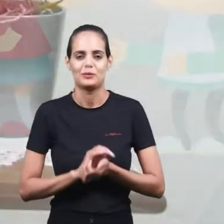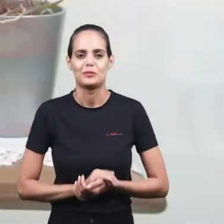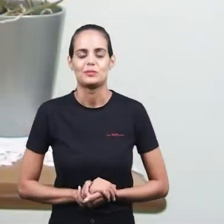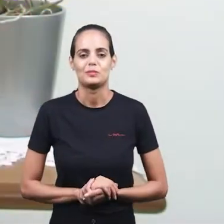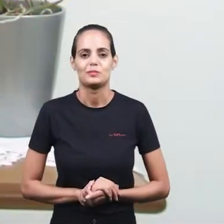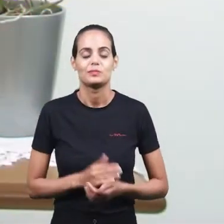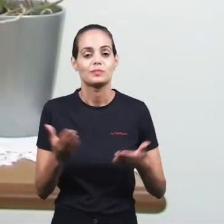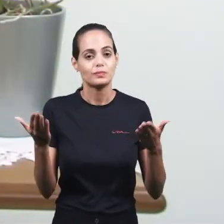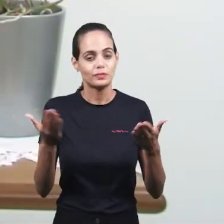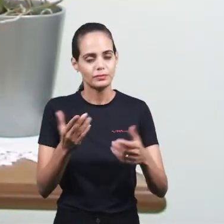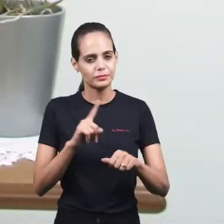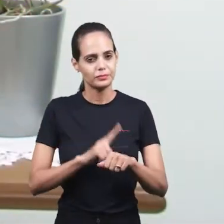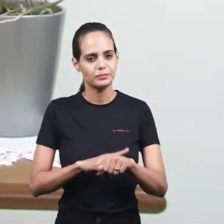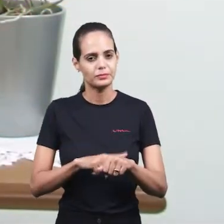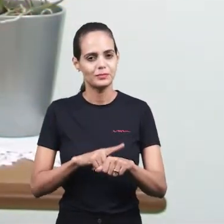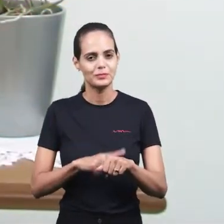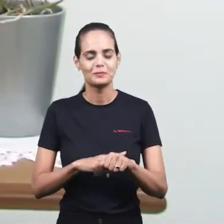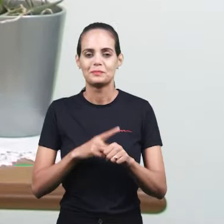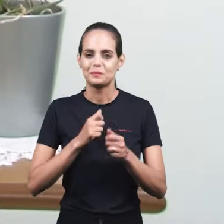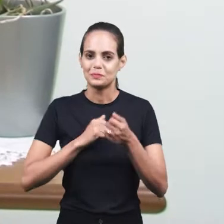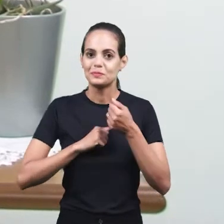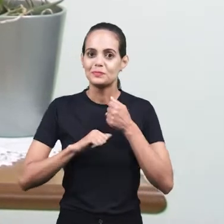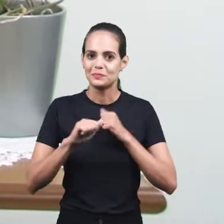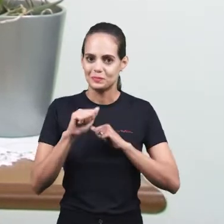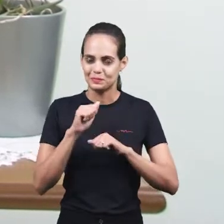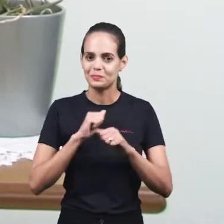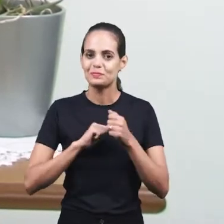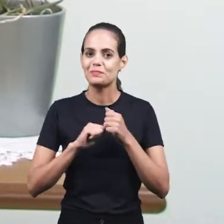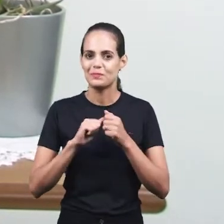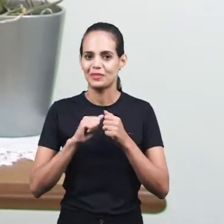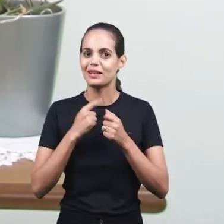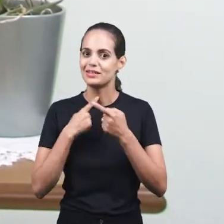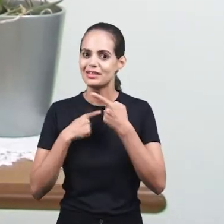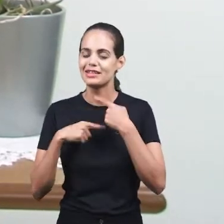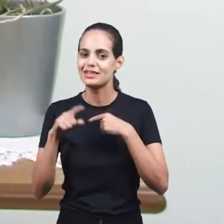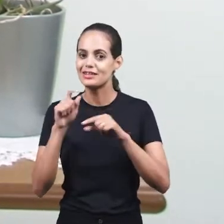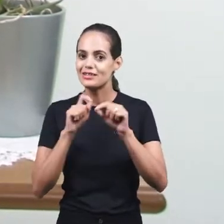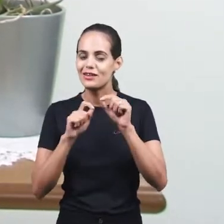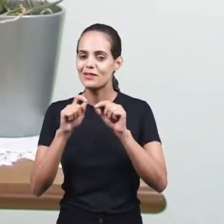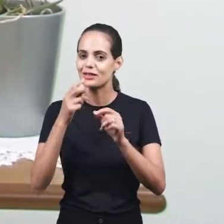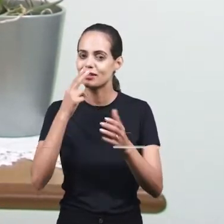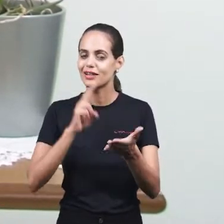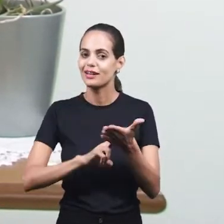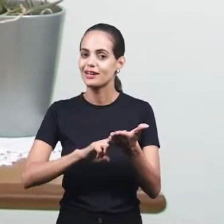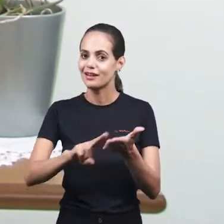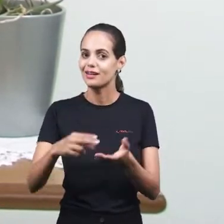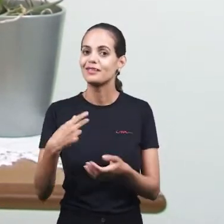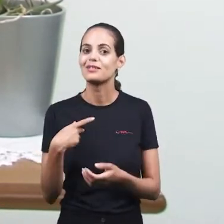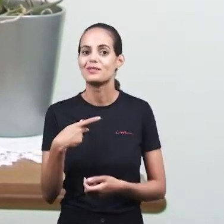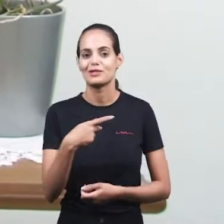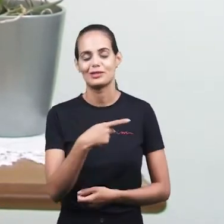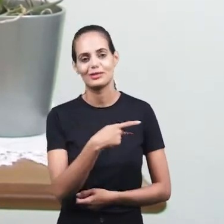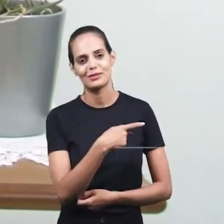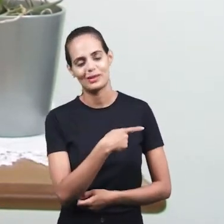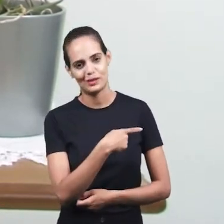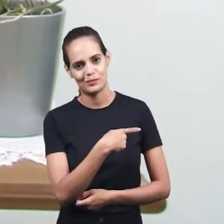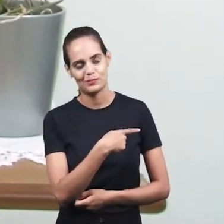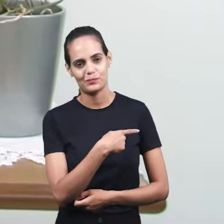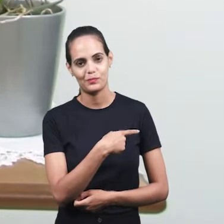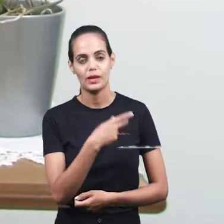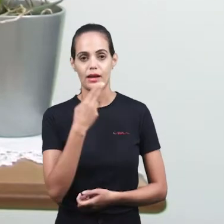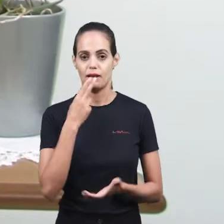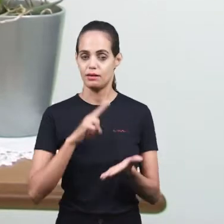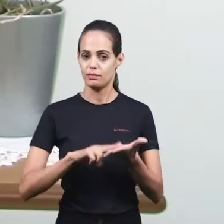А теперь этот момент, которого вся церковь ждет, пасторское